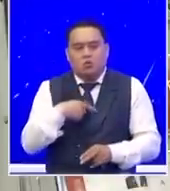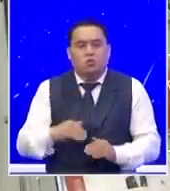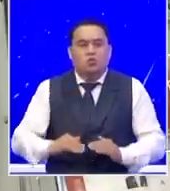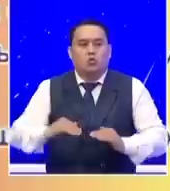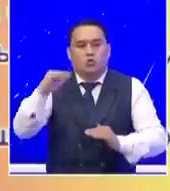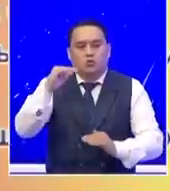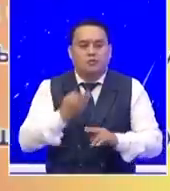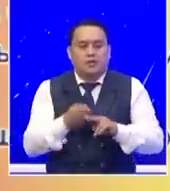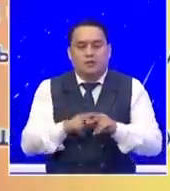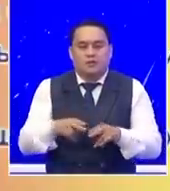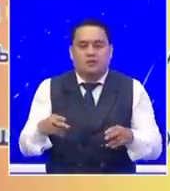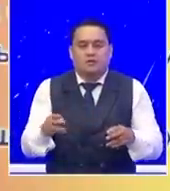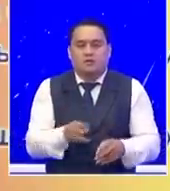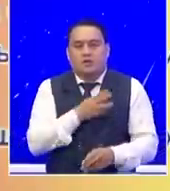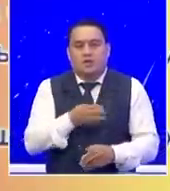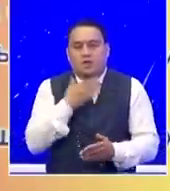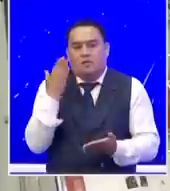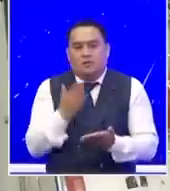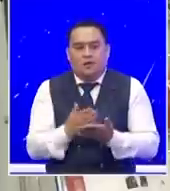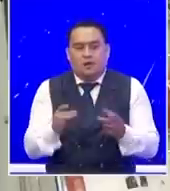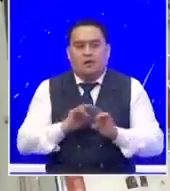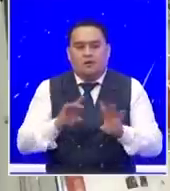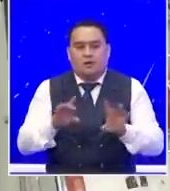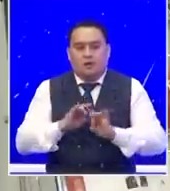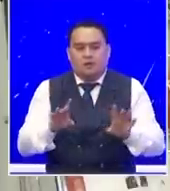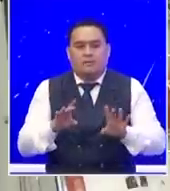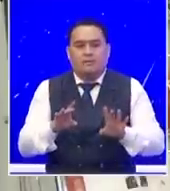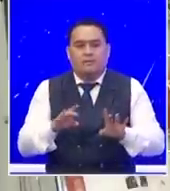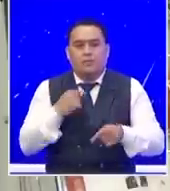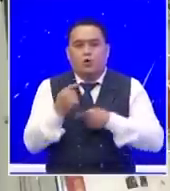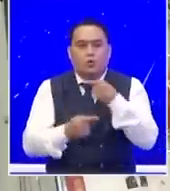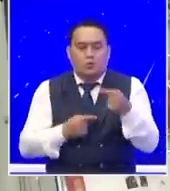үлес қоссын деген өзіміздің тілегіміз бар. Ұрпағымыз көбейіп,